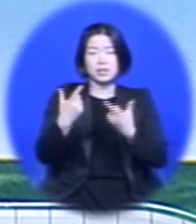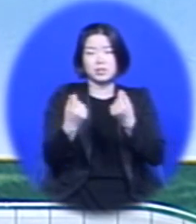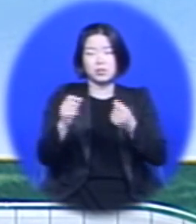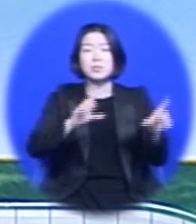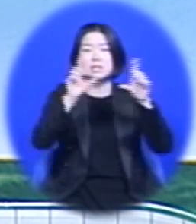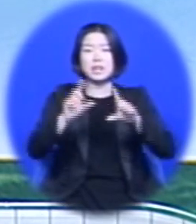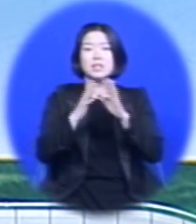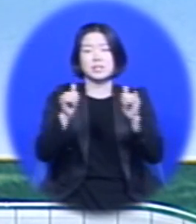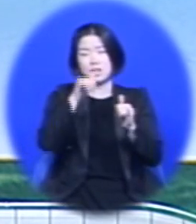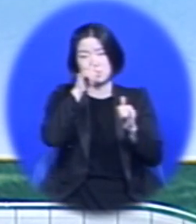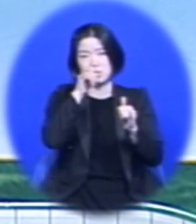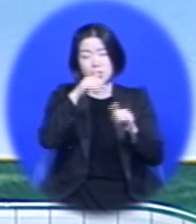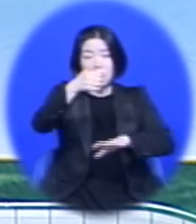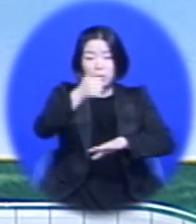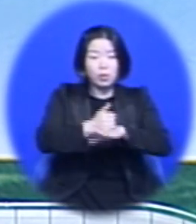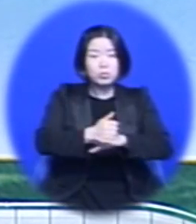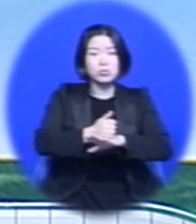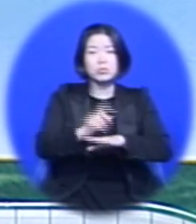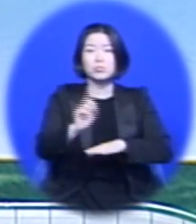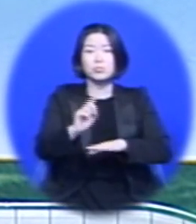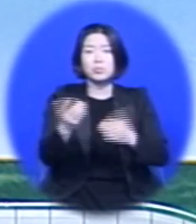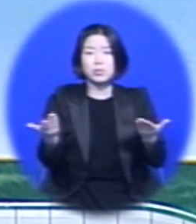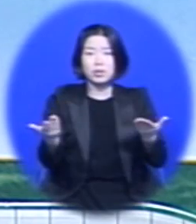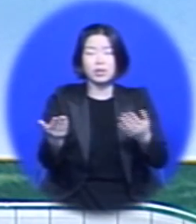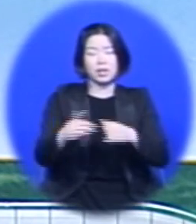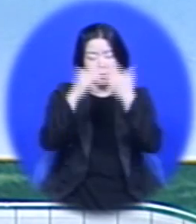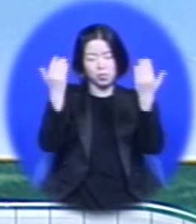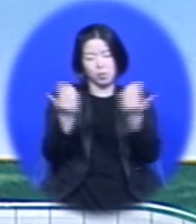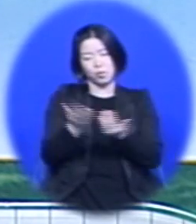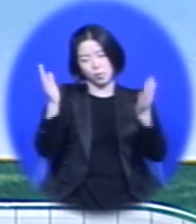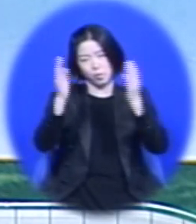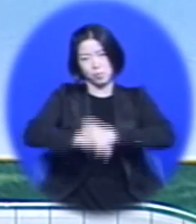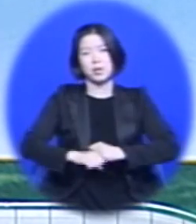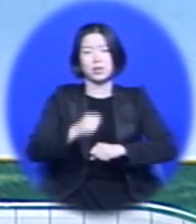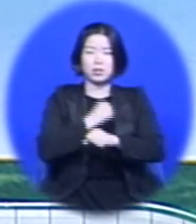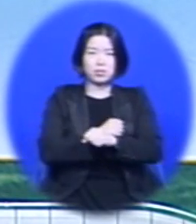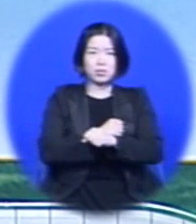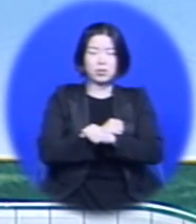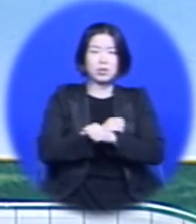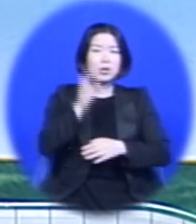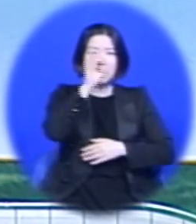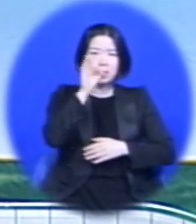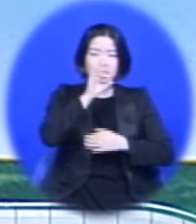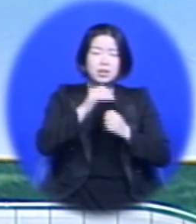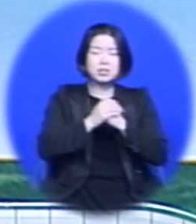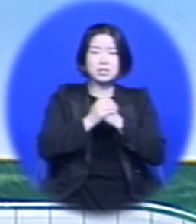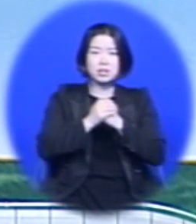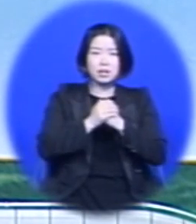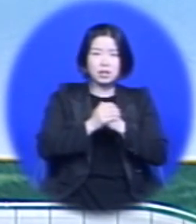결국은 이 탕자가 어떻게 되나요? 다 망가집니다. 돼지 치는 신세로